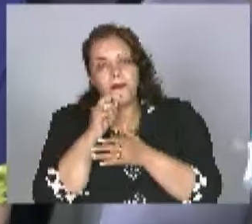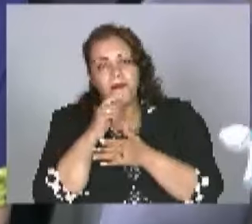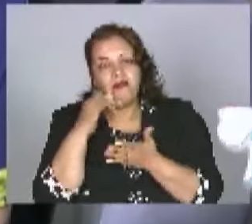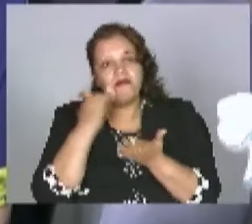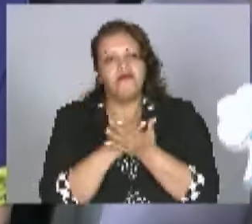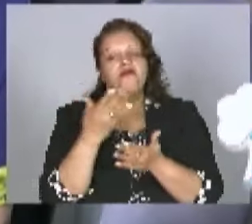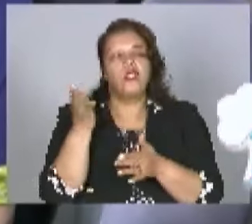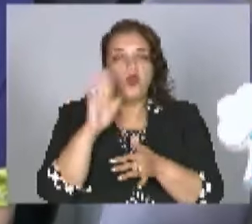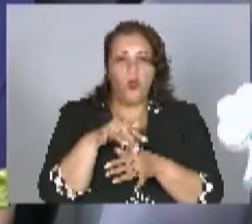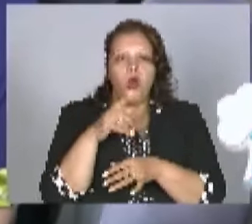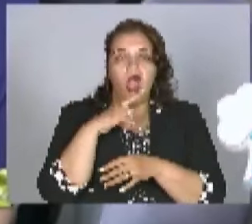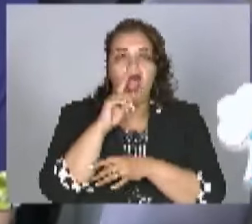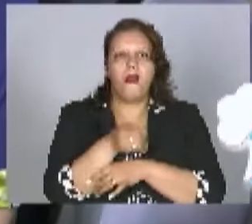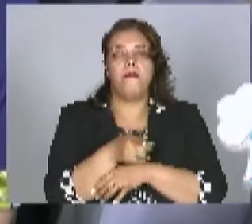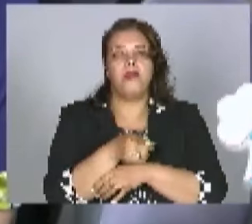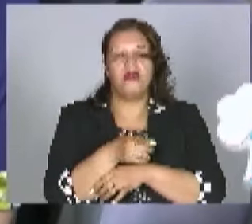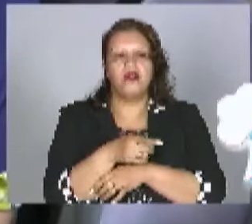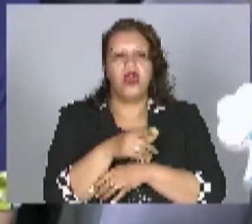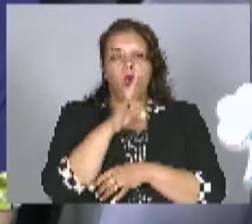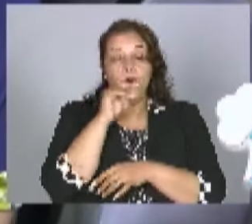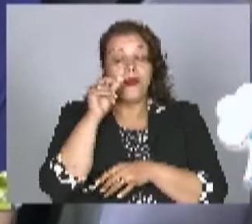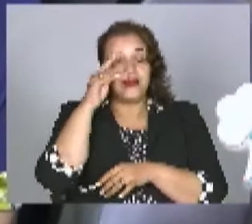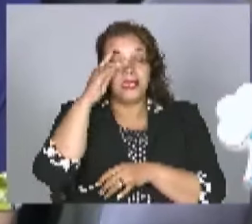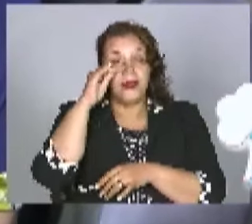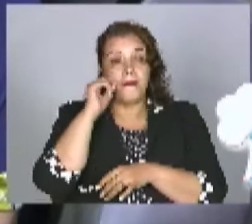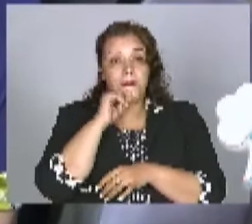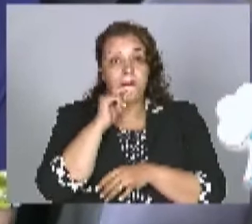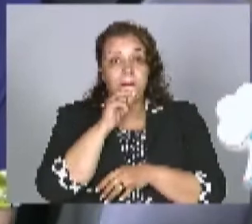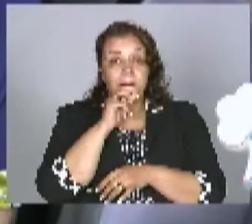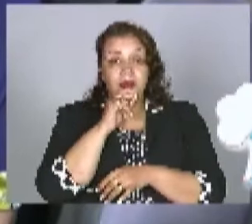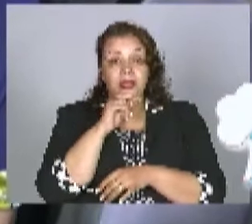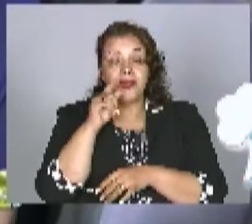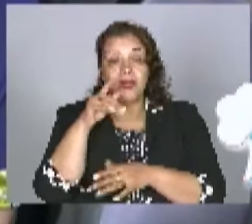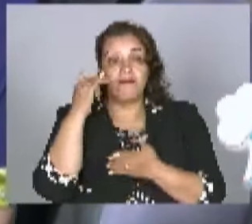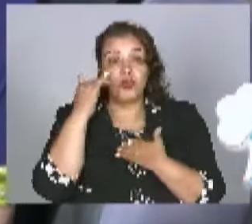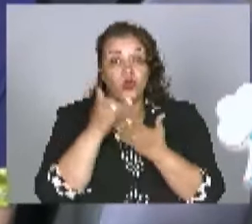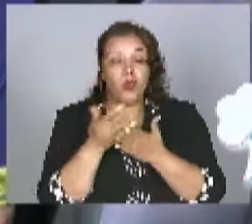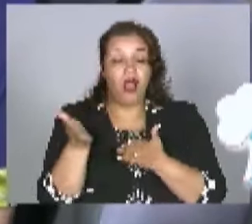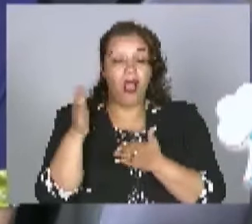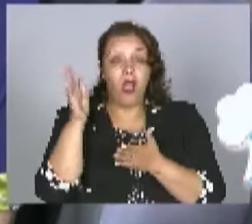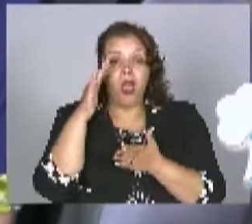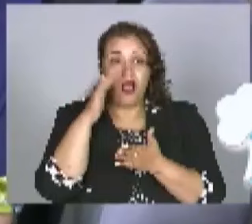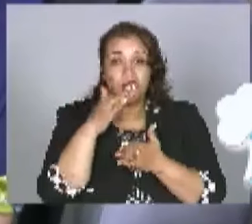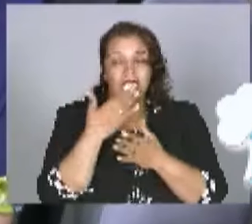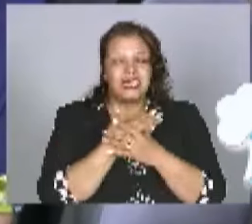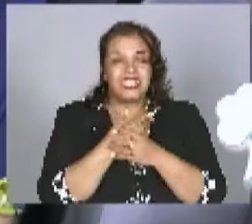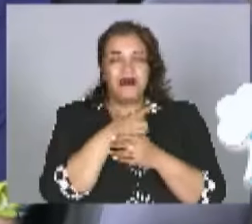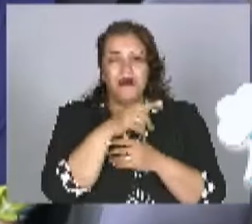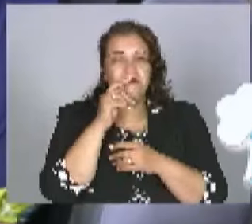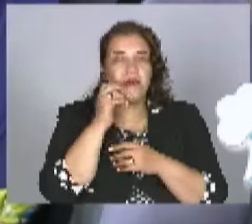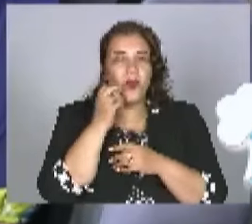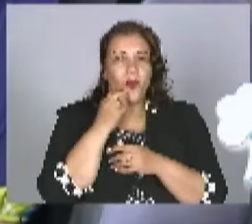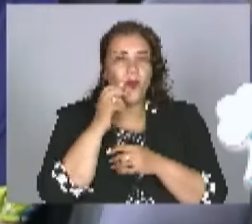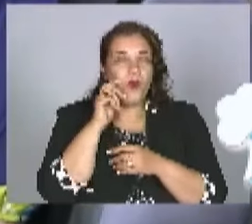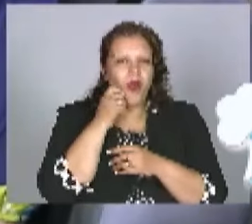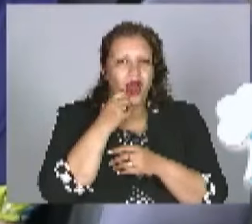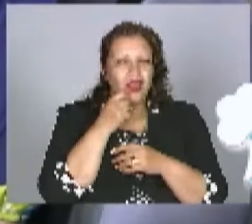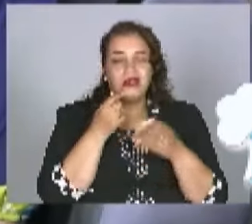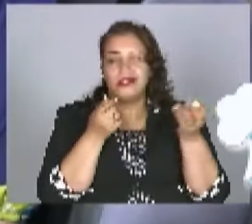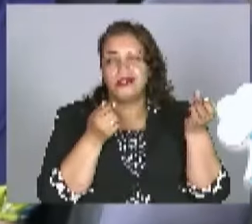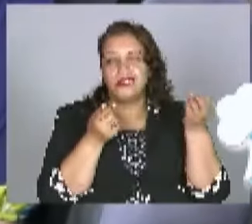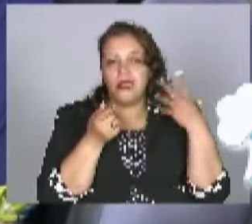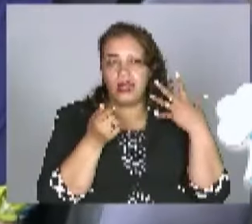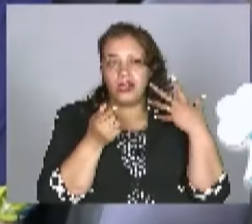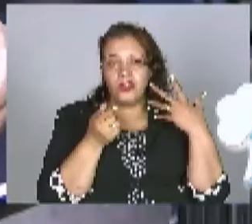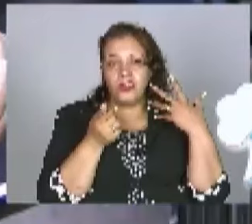مش بتاعتها او ازيد من الطبيعي واللازم مضطره ليها ده يخليها اه ده ممكن يخليها ست متسلط